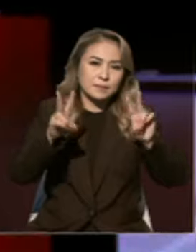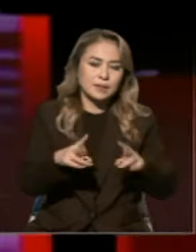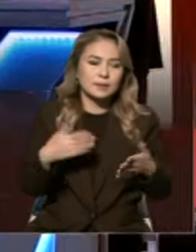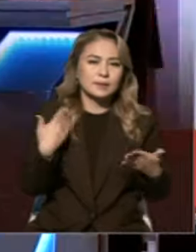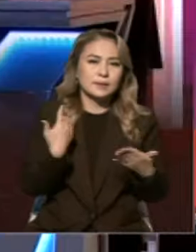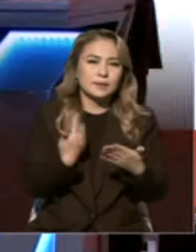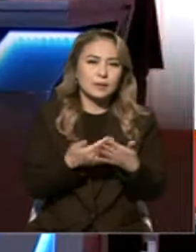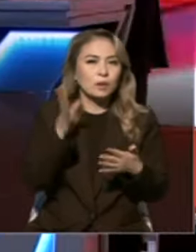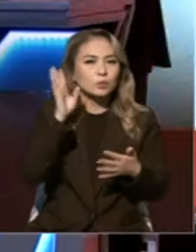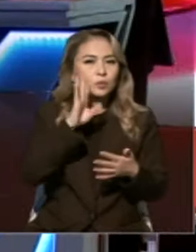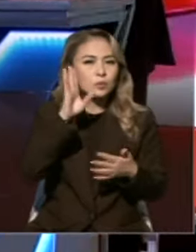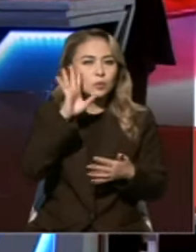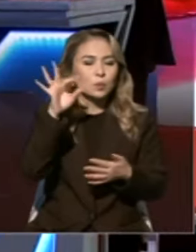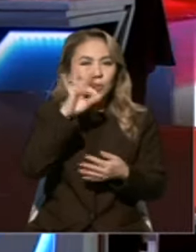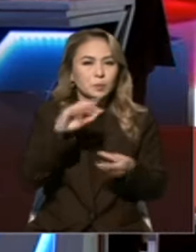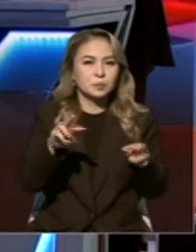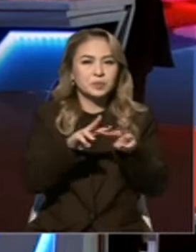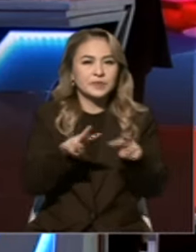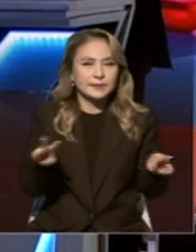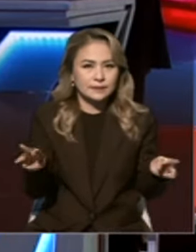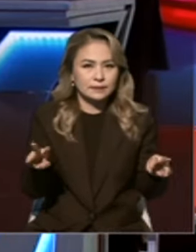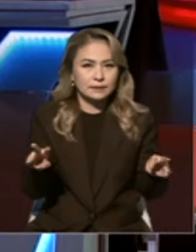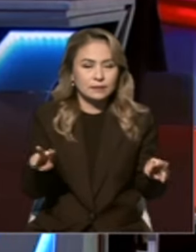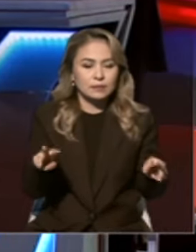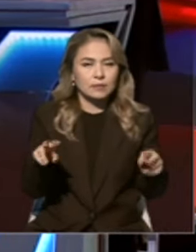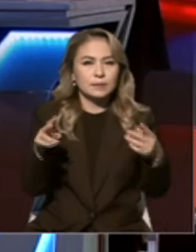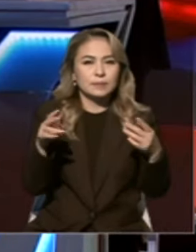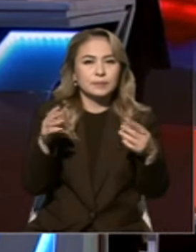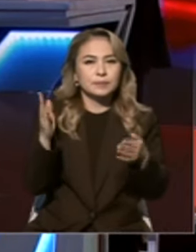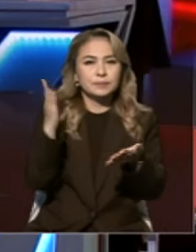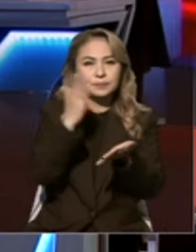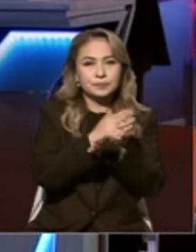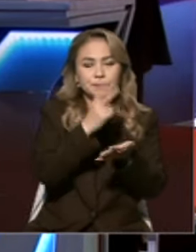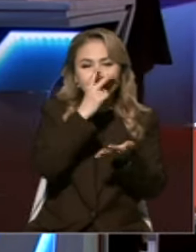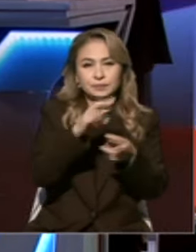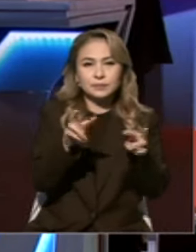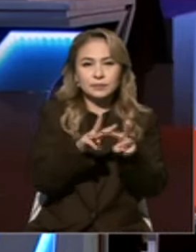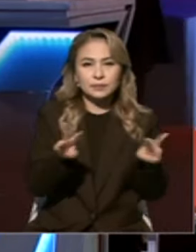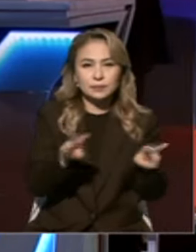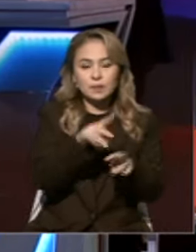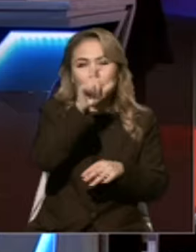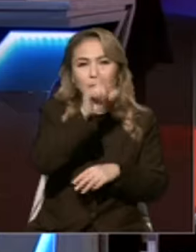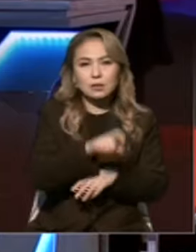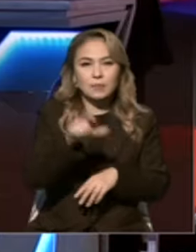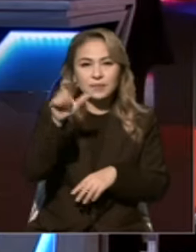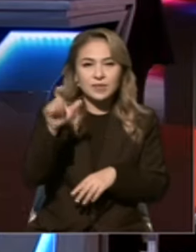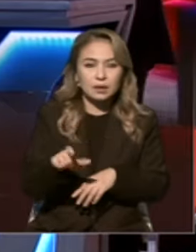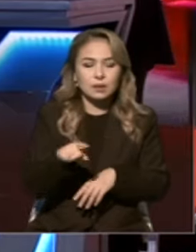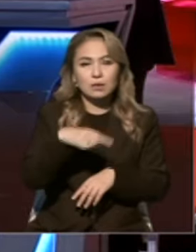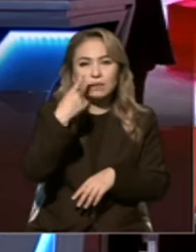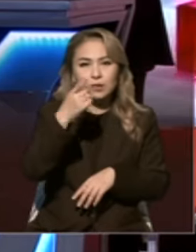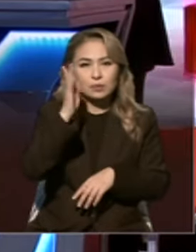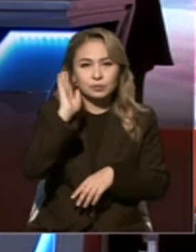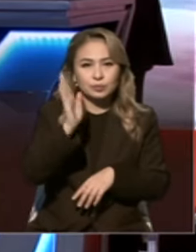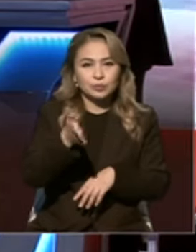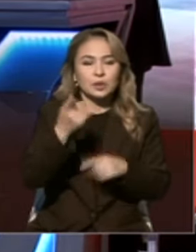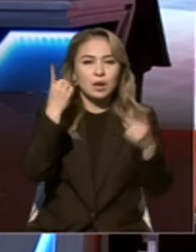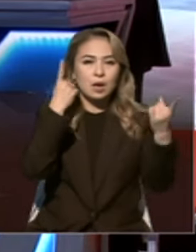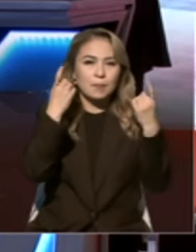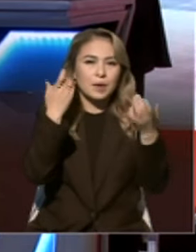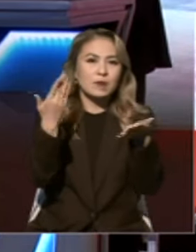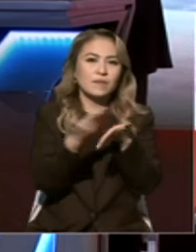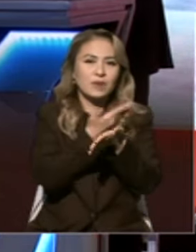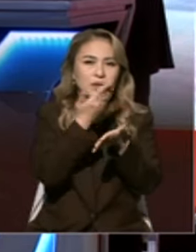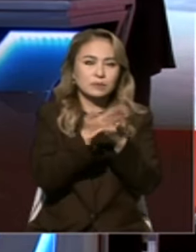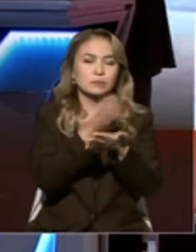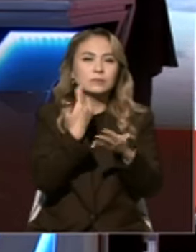жаңағы су шаруашылығы министрлігі, осы хабарды көргеннен кейін министерствоның адамдары айтатын шығар, осы хабардың